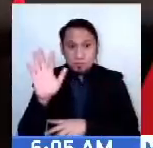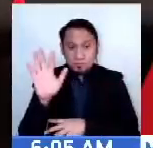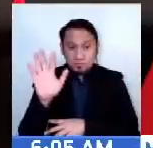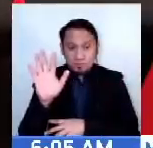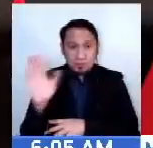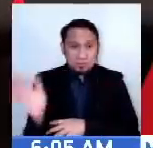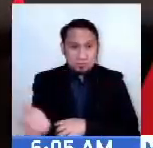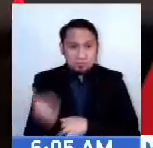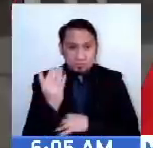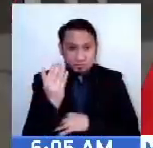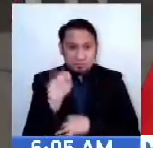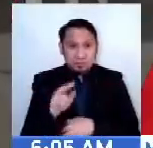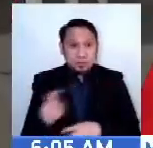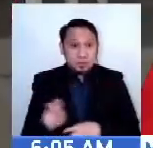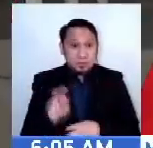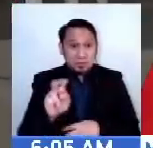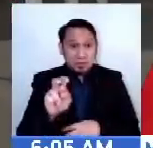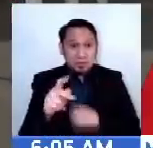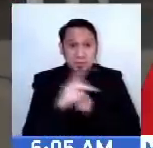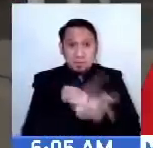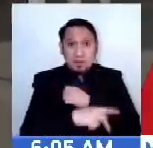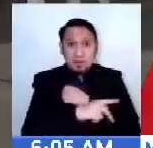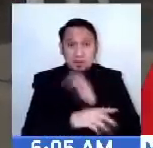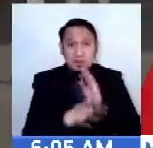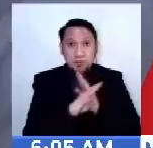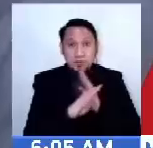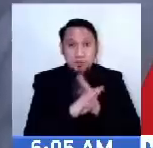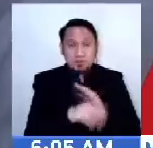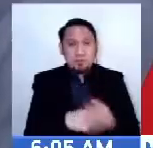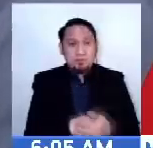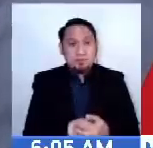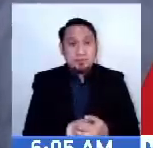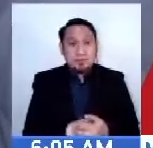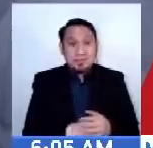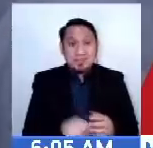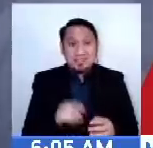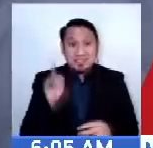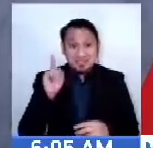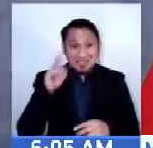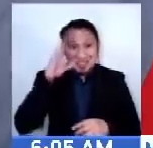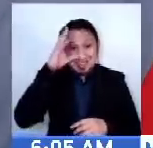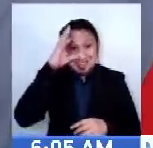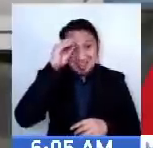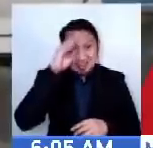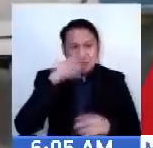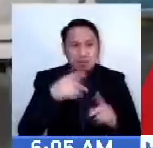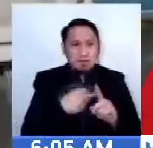provincial bus. Si Ivan na galing Cagayan nag-a-apply ng trabaho kaya nagtungo rito sa Metro Manila.